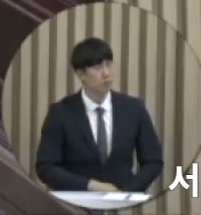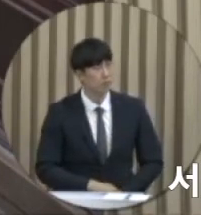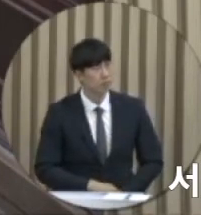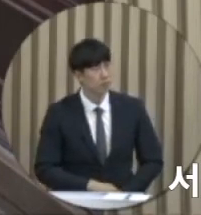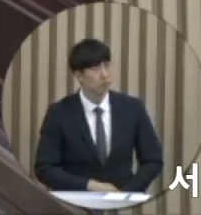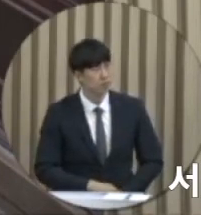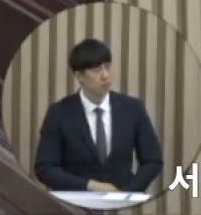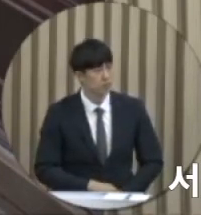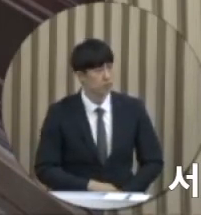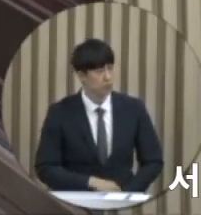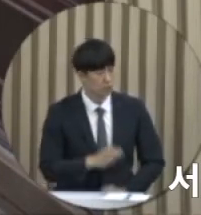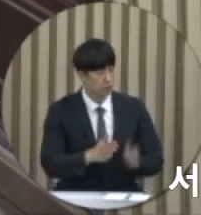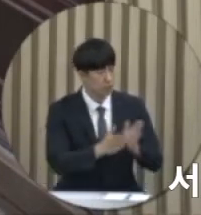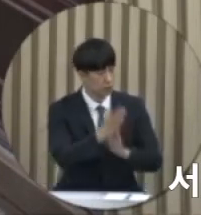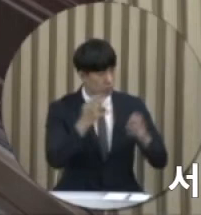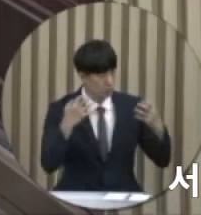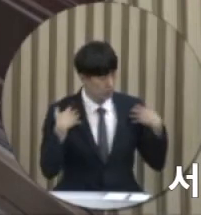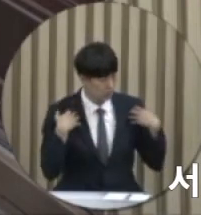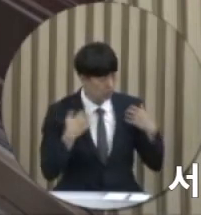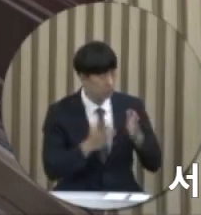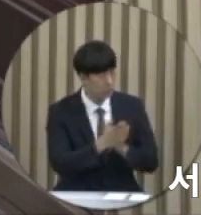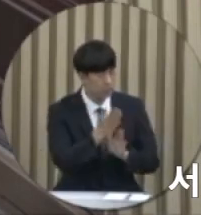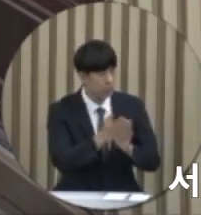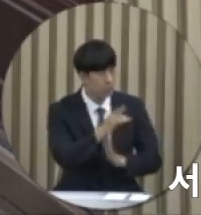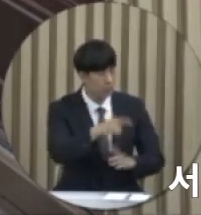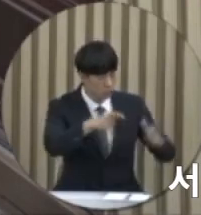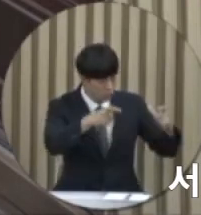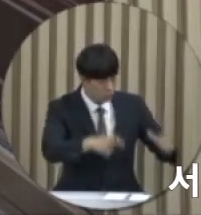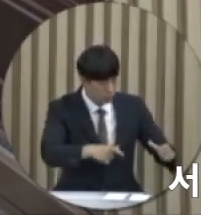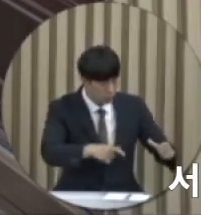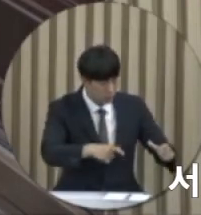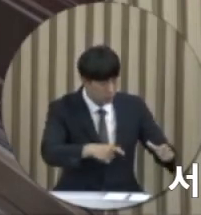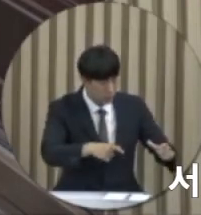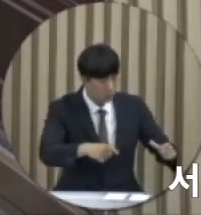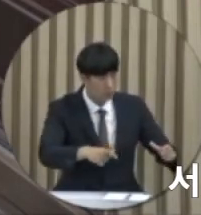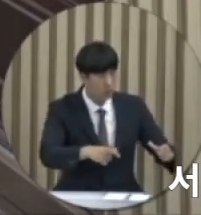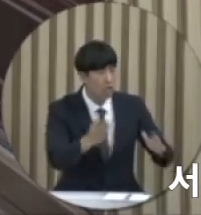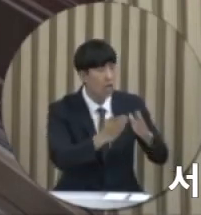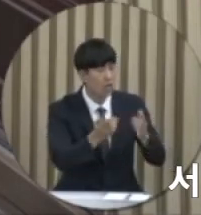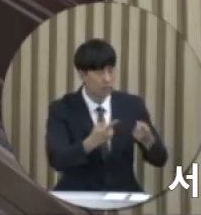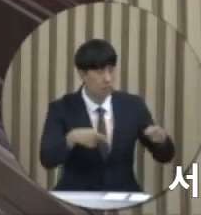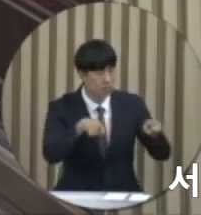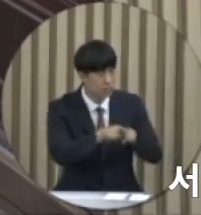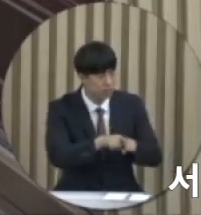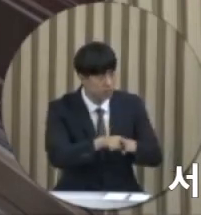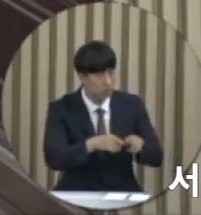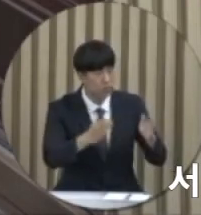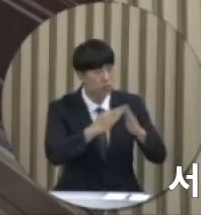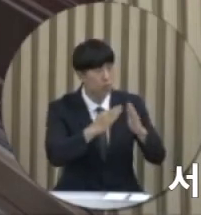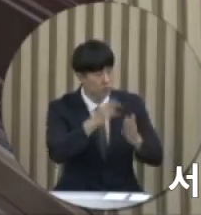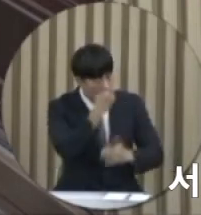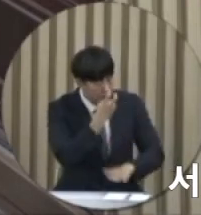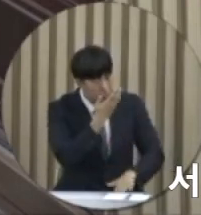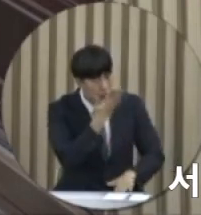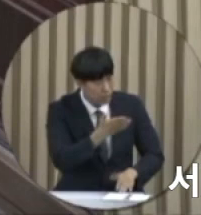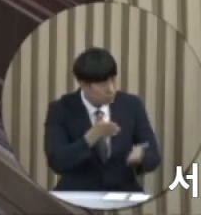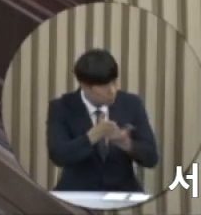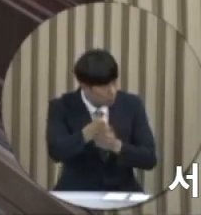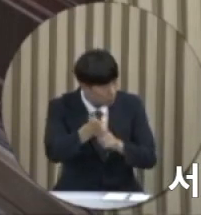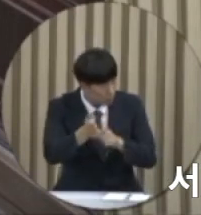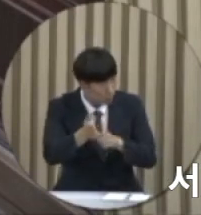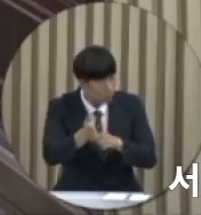우리 시가 이 규모가 이 공동주택을 관리할 수 있는 그 주택과에서